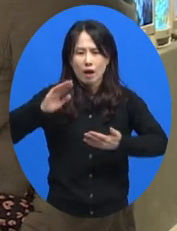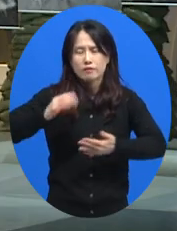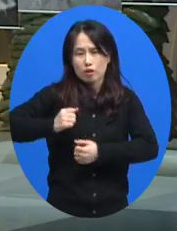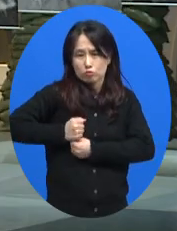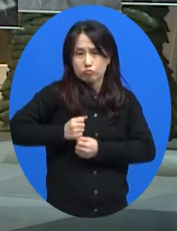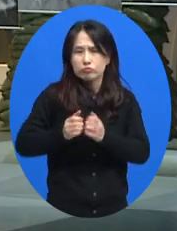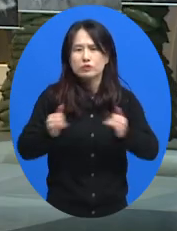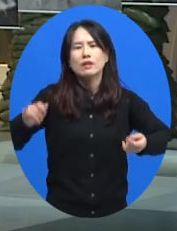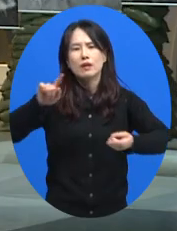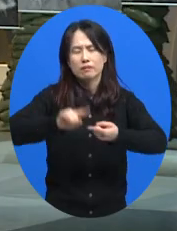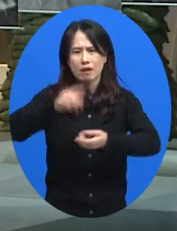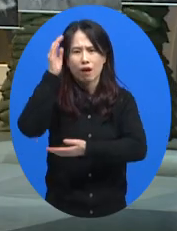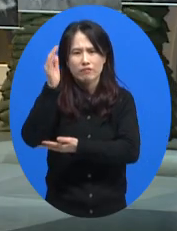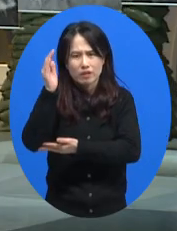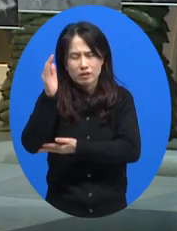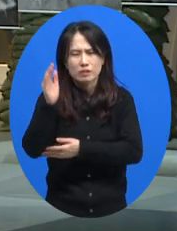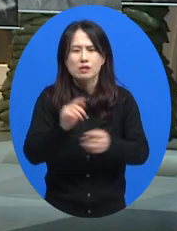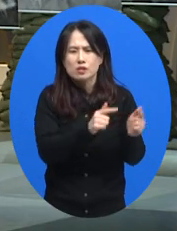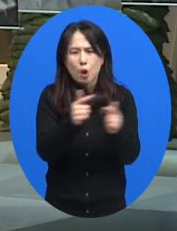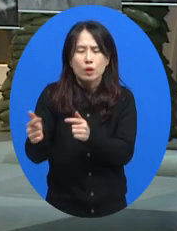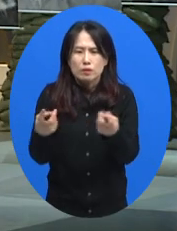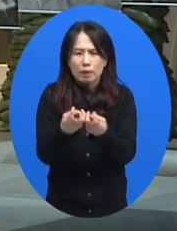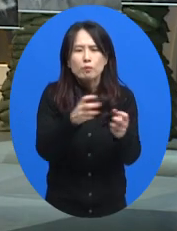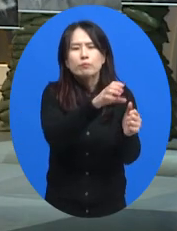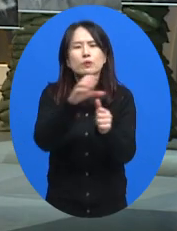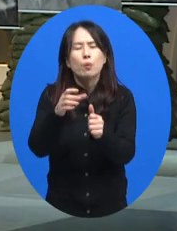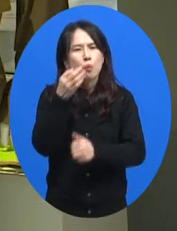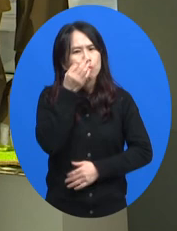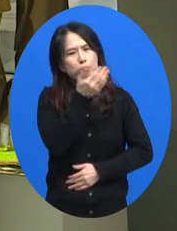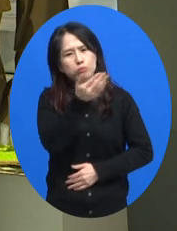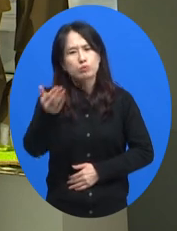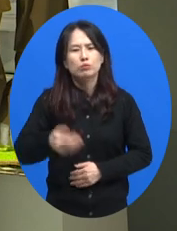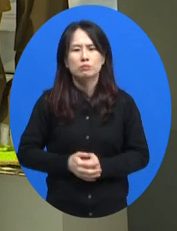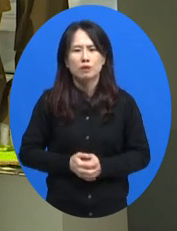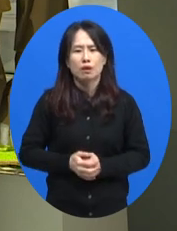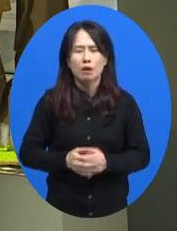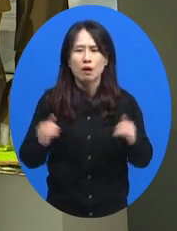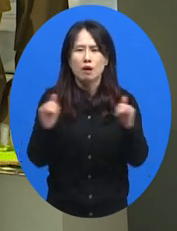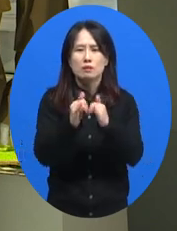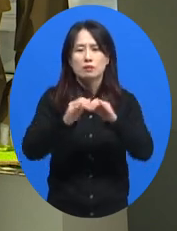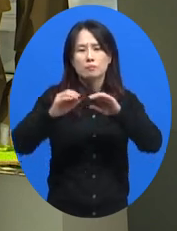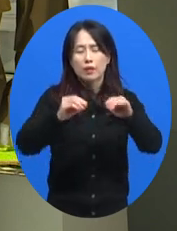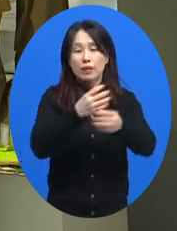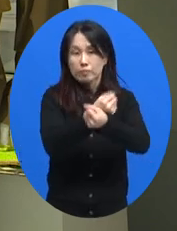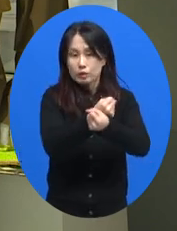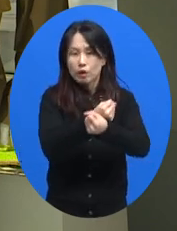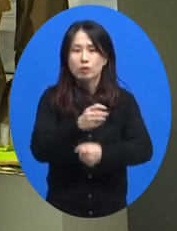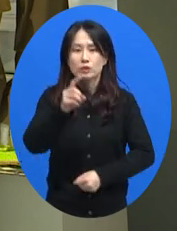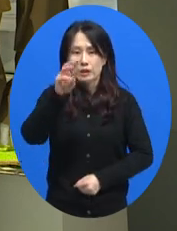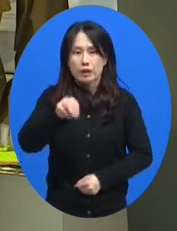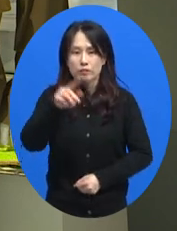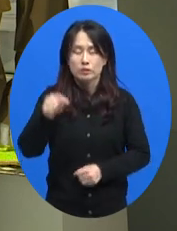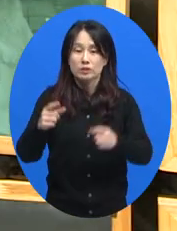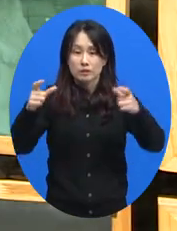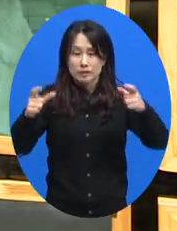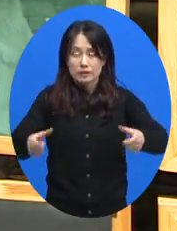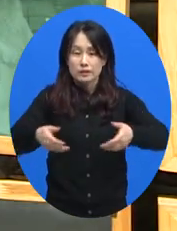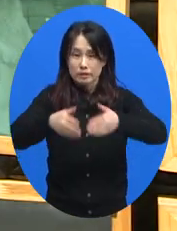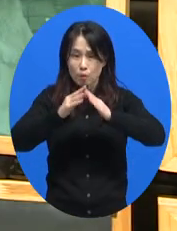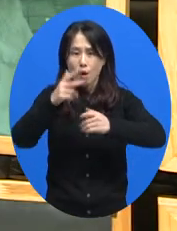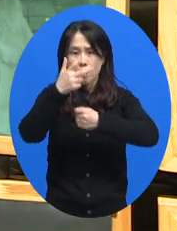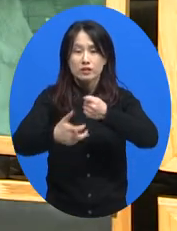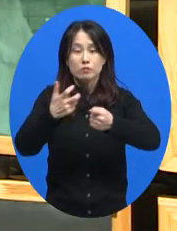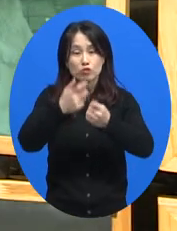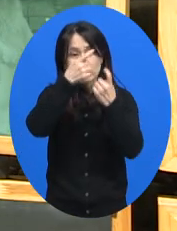이야기를 인포그래픽과 미디어 아트로 전시 중입니다. 정전협정 체결과 비무장지대 설치 70주년을